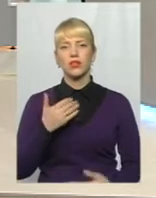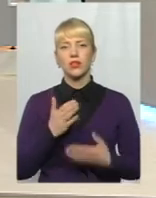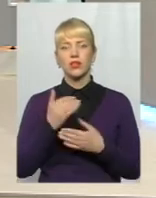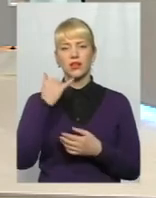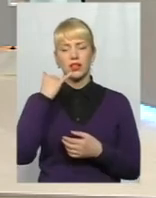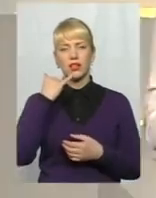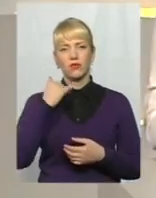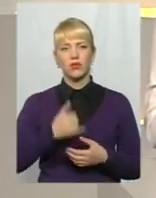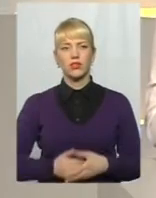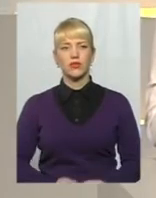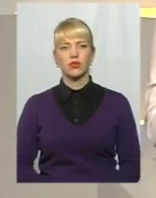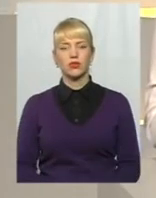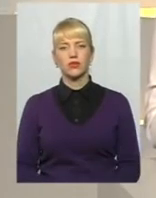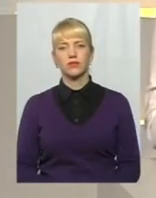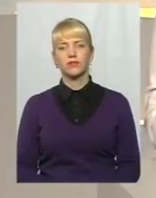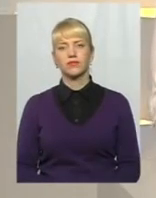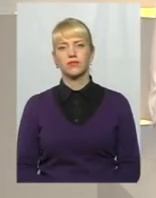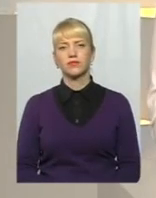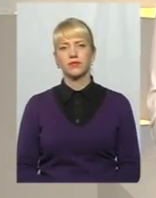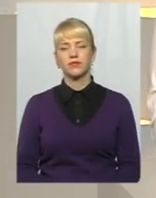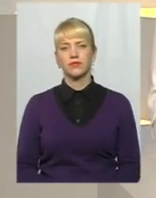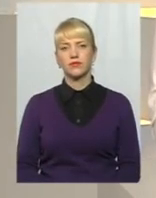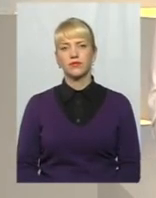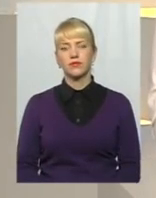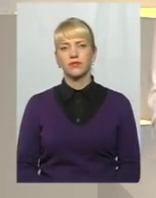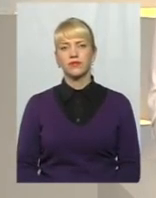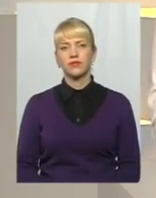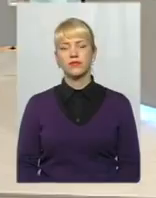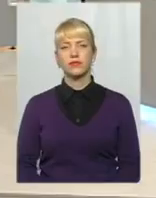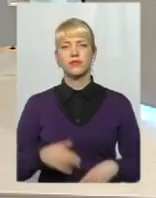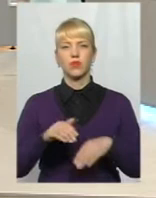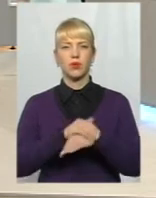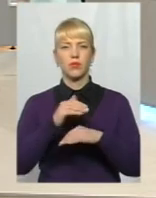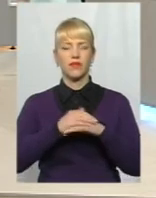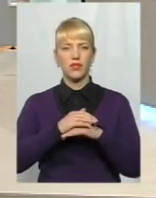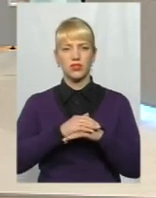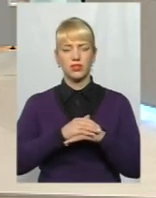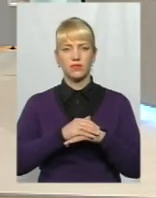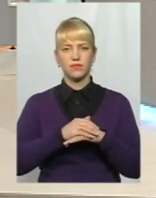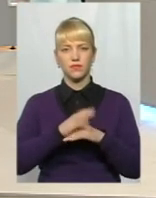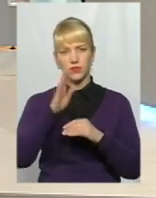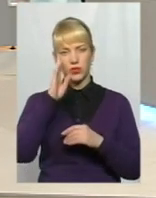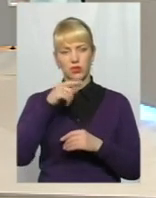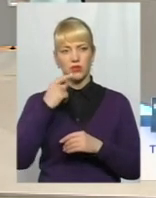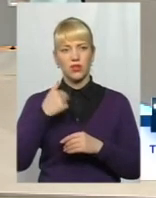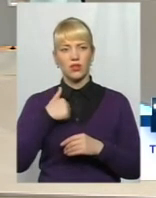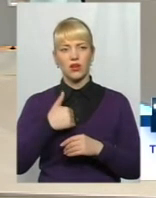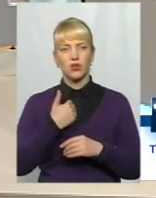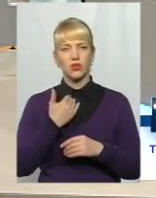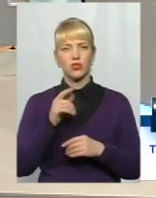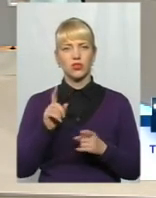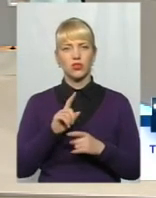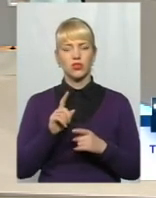телефонний дзвінок. Давайте поспілкуємося з дозвонювачем. Алло, доброго дня. Добрий вечір. Добрий вечір. Я вас хочу